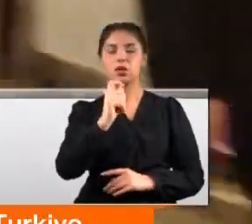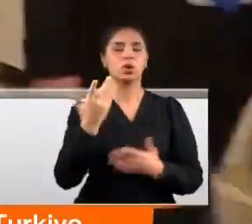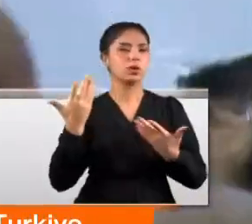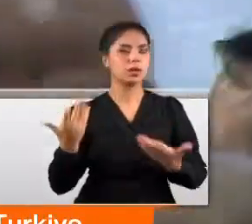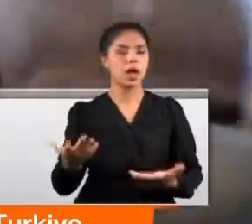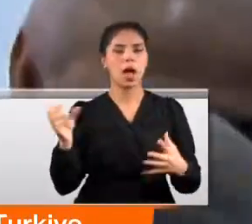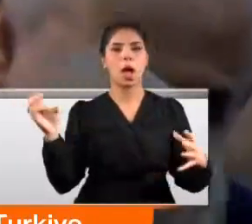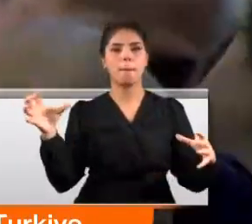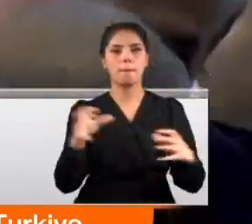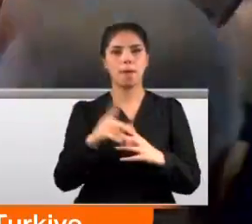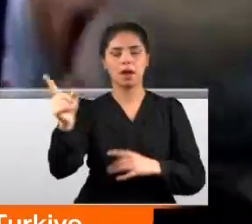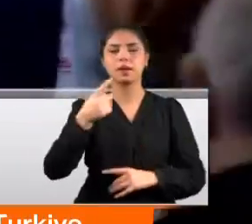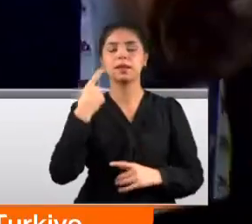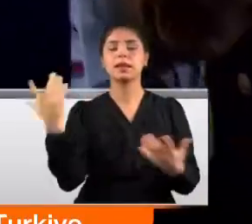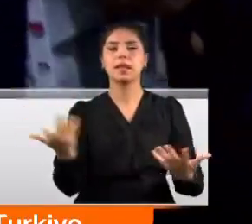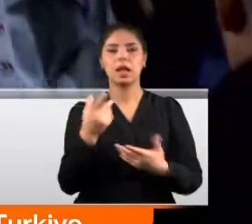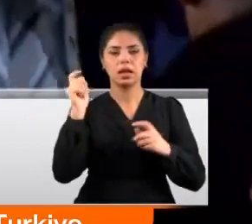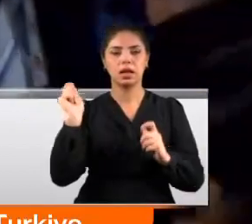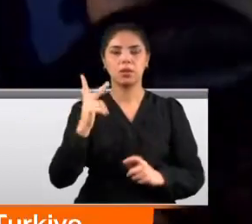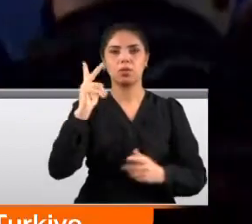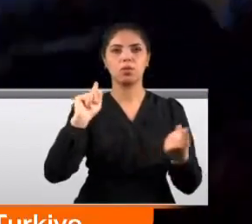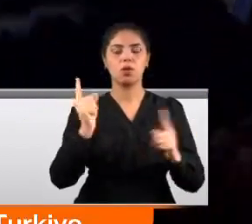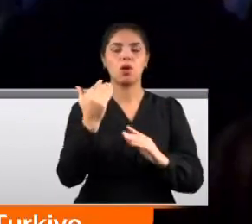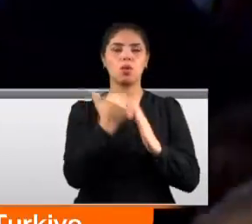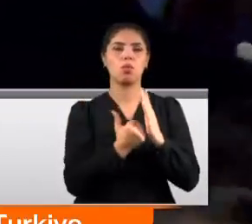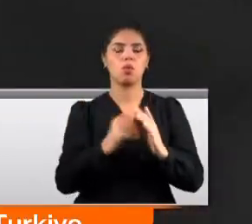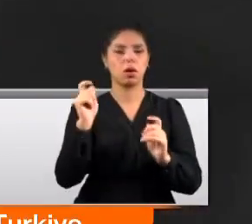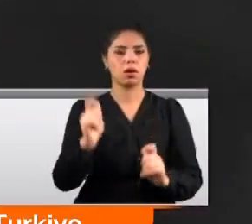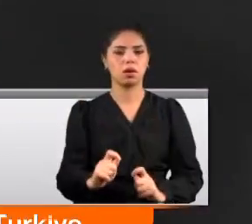Biri AK Parti'nin yıllardır uyguladığı Üç dönem